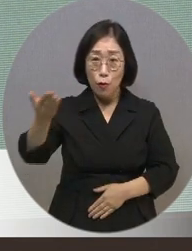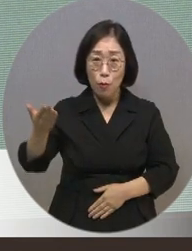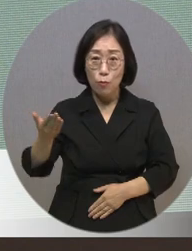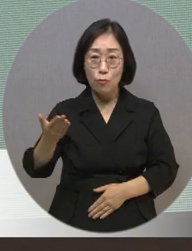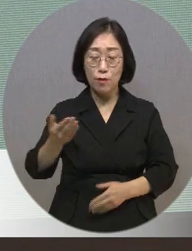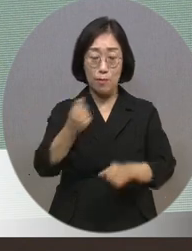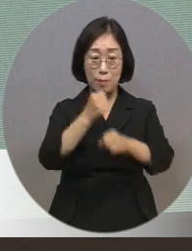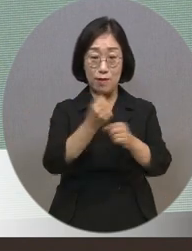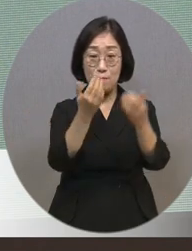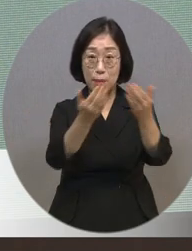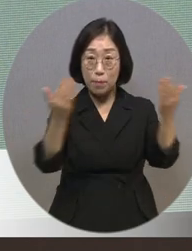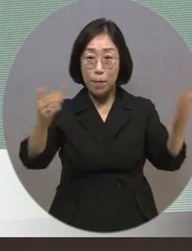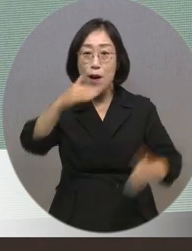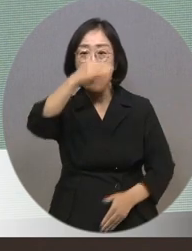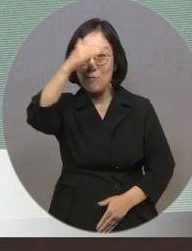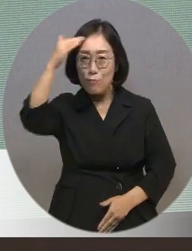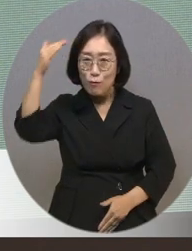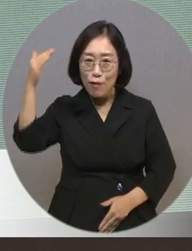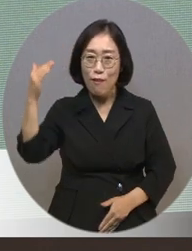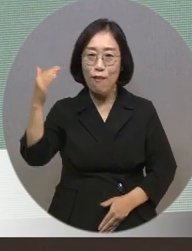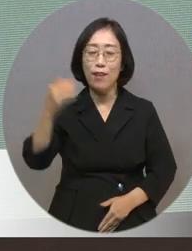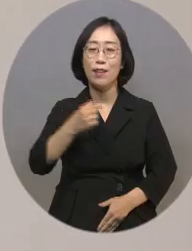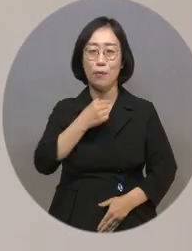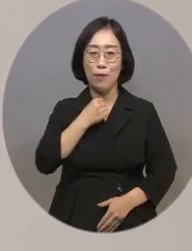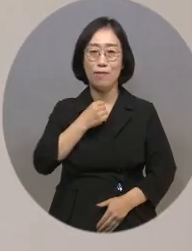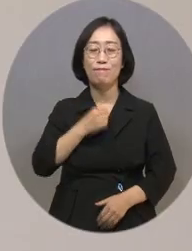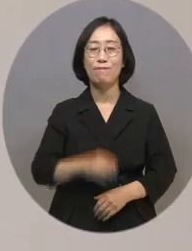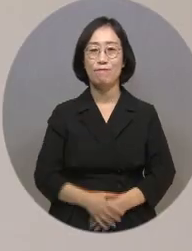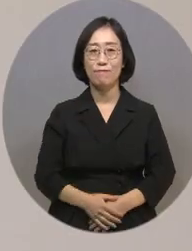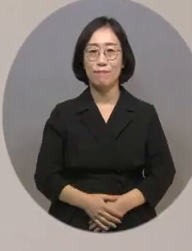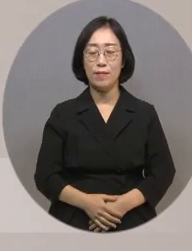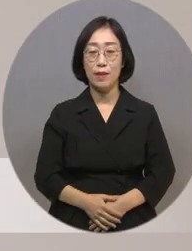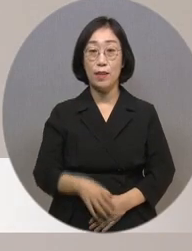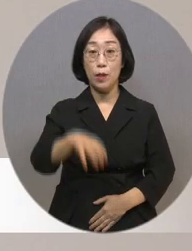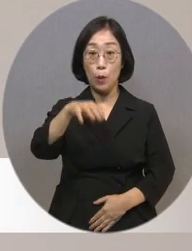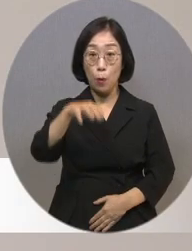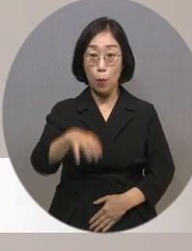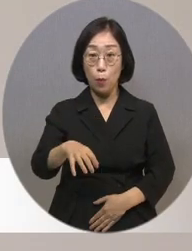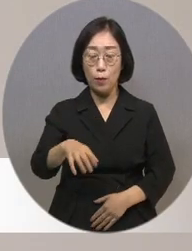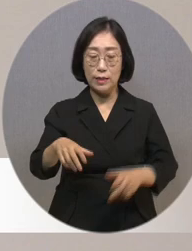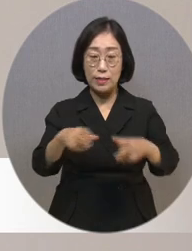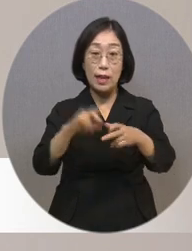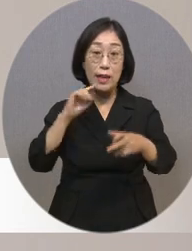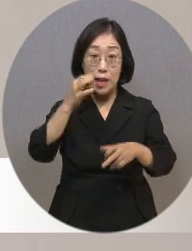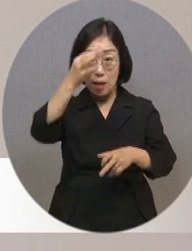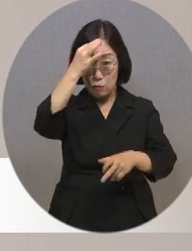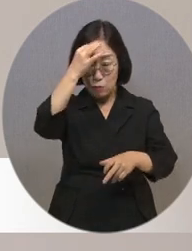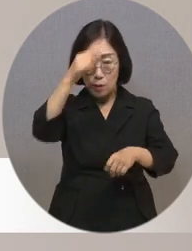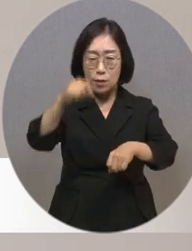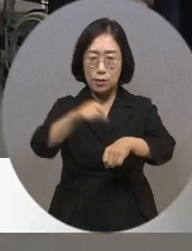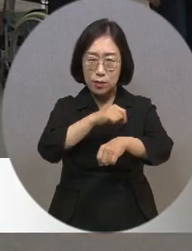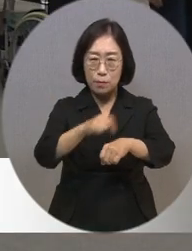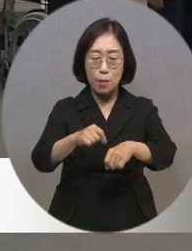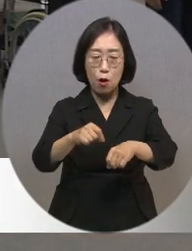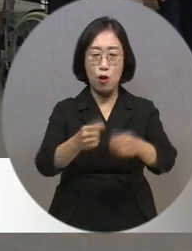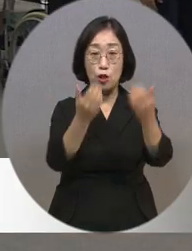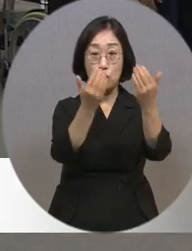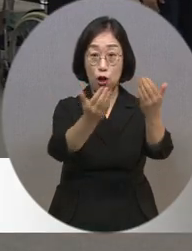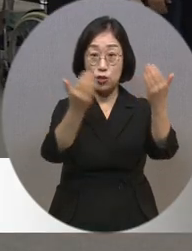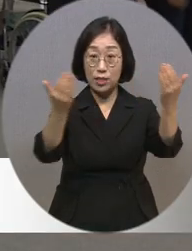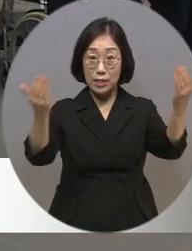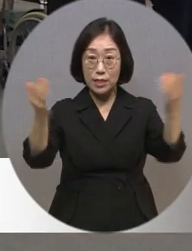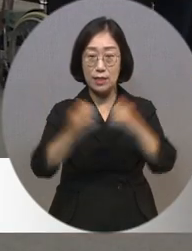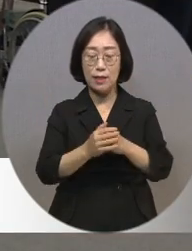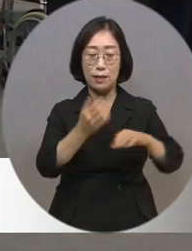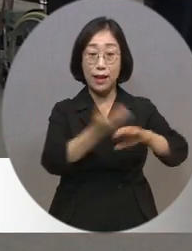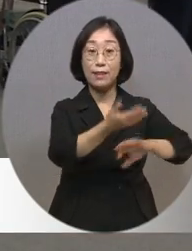보시고 그 매력에 빠져들기를 바라봅니다. 춘추관에서는 장애예술인 옴니버스 특별전시가 열려 다양한